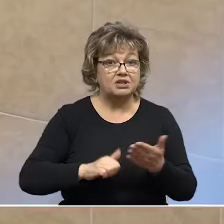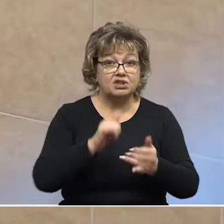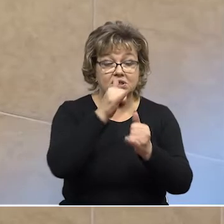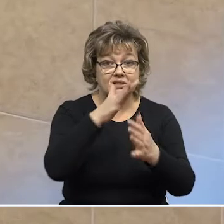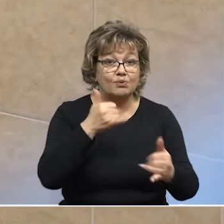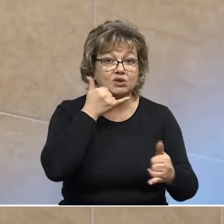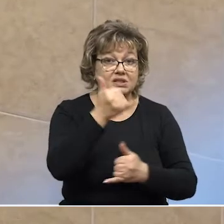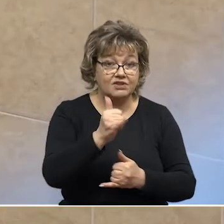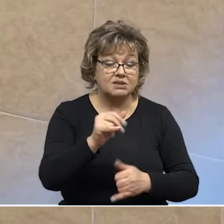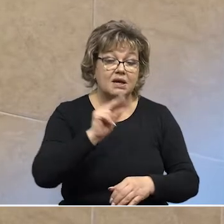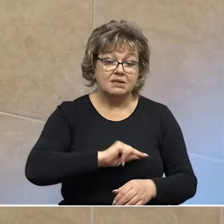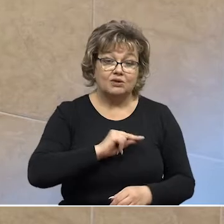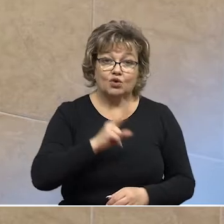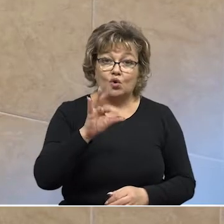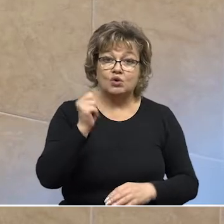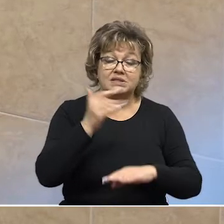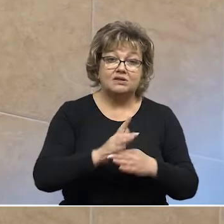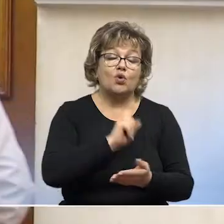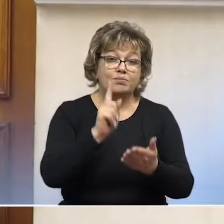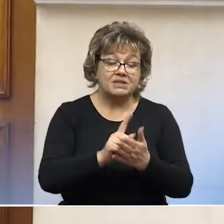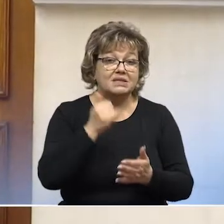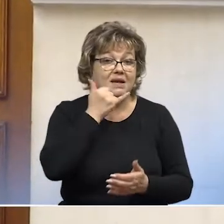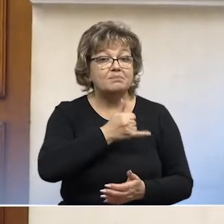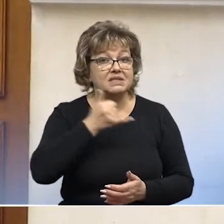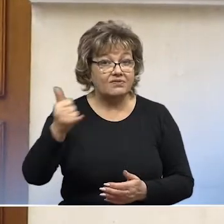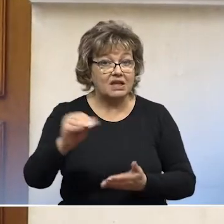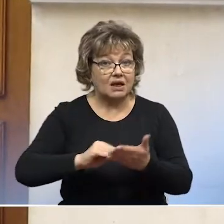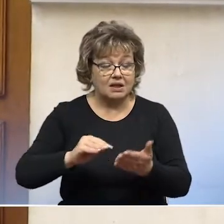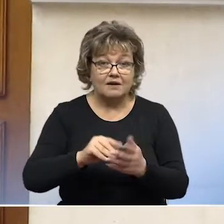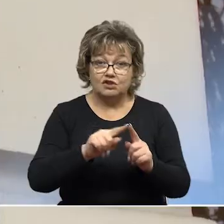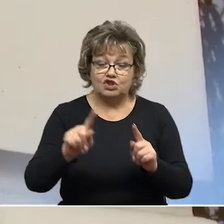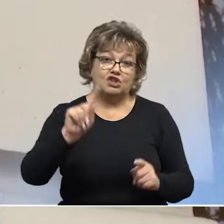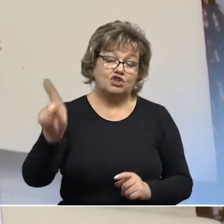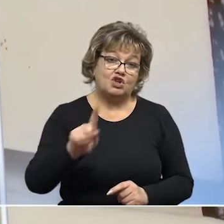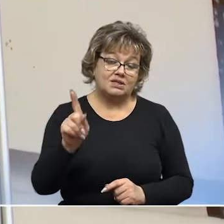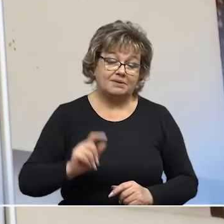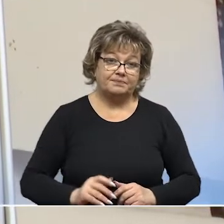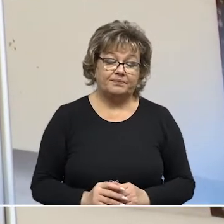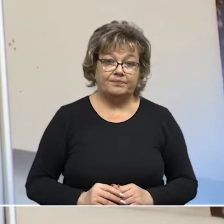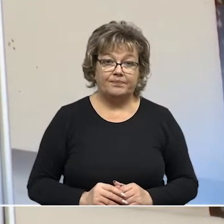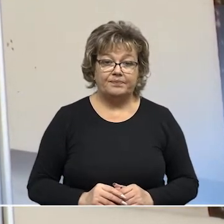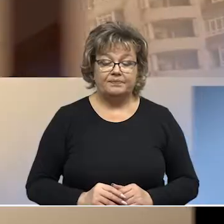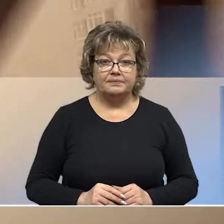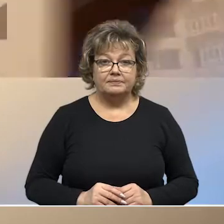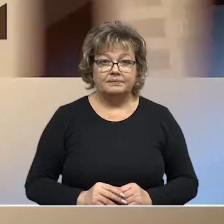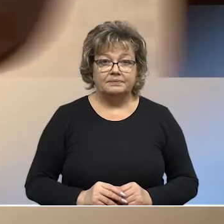каким-то причинам не смог дозвониться, сотрудники колл-центра обязательно перезвонят. Максимум в течение часа.